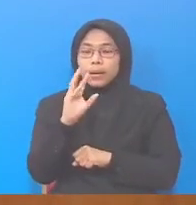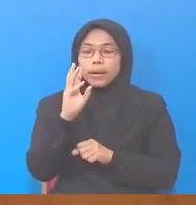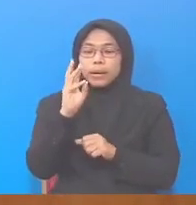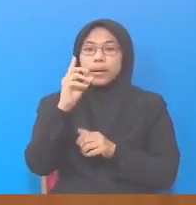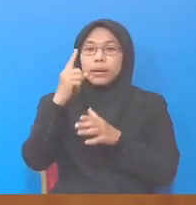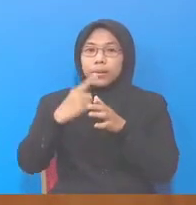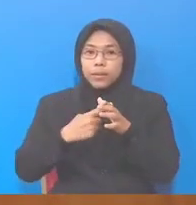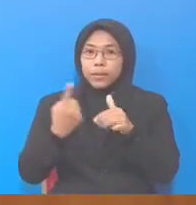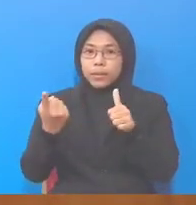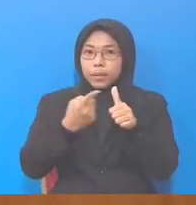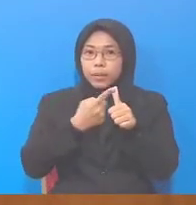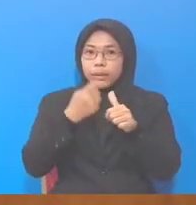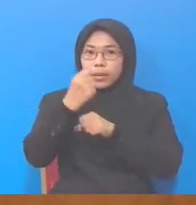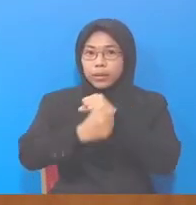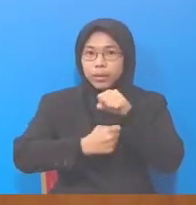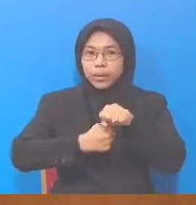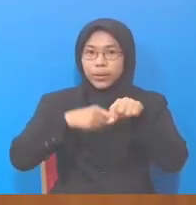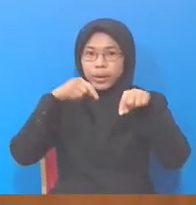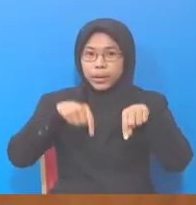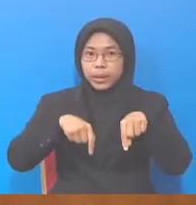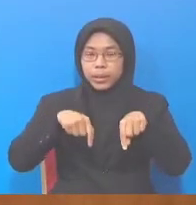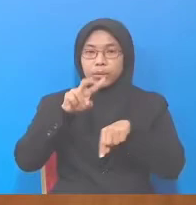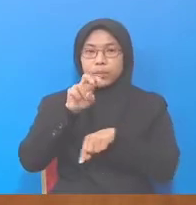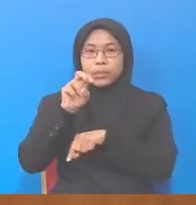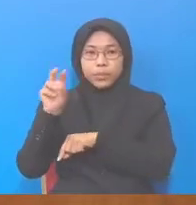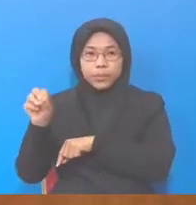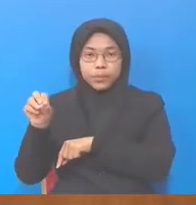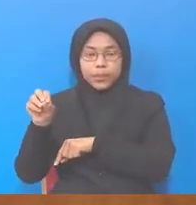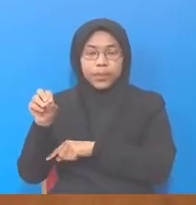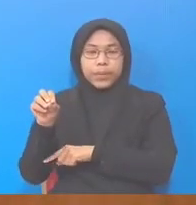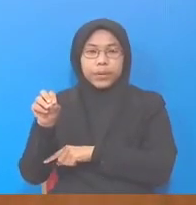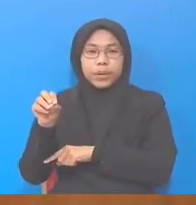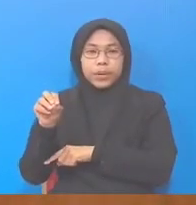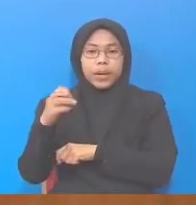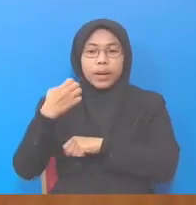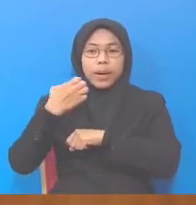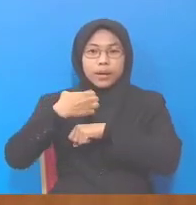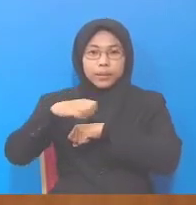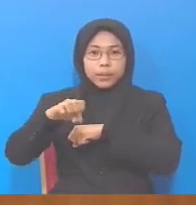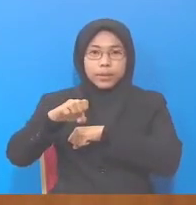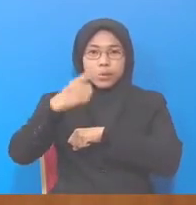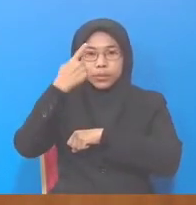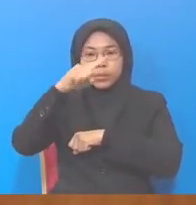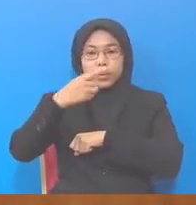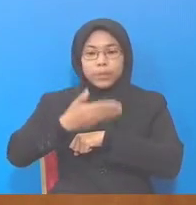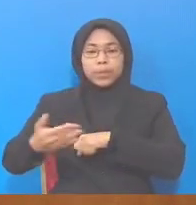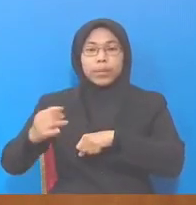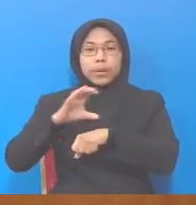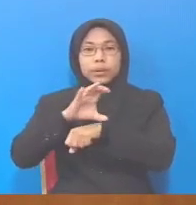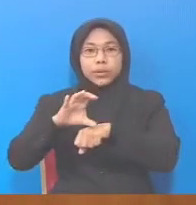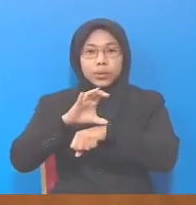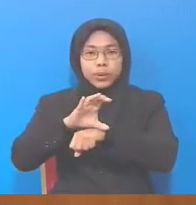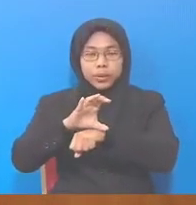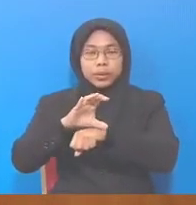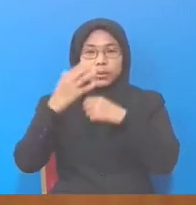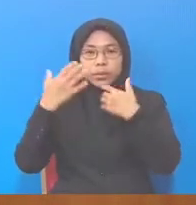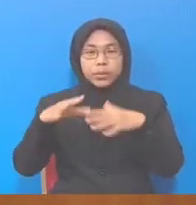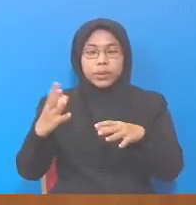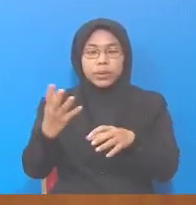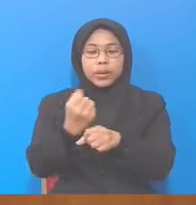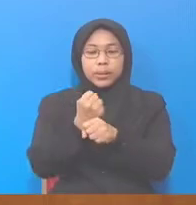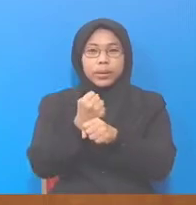enam bulan pertama tahun 20-20-20 ekspor produk coklat mencatatkan pendapatan